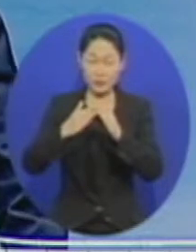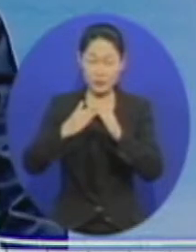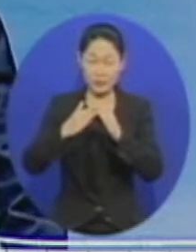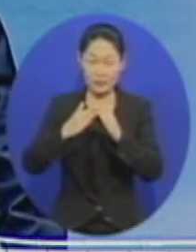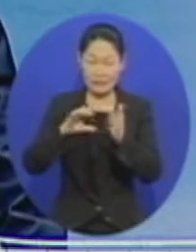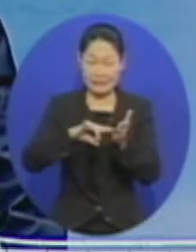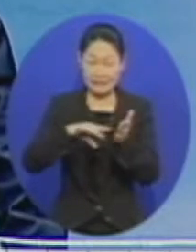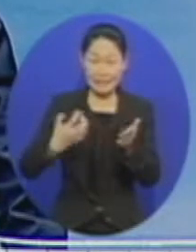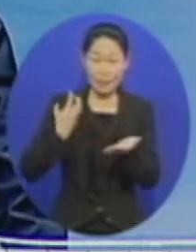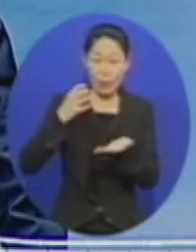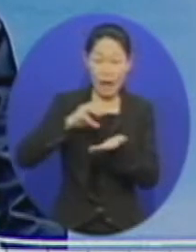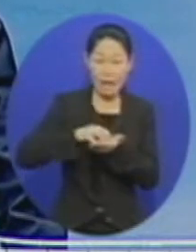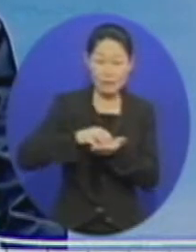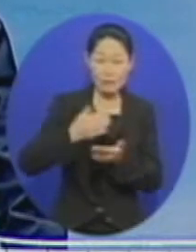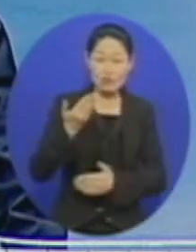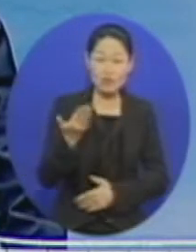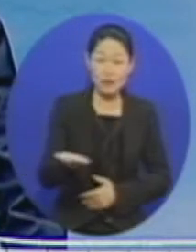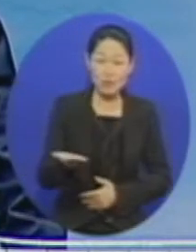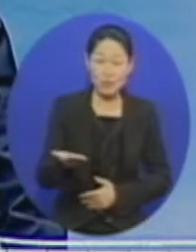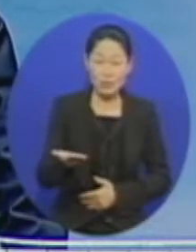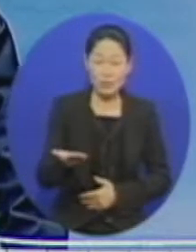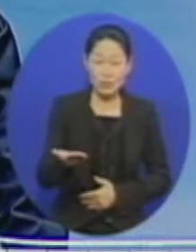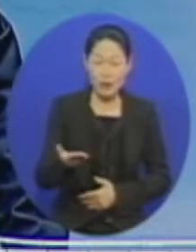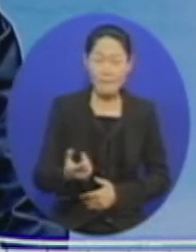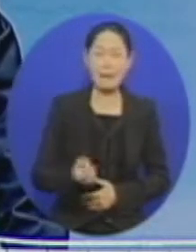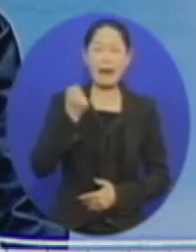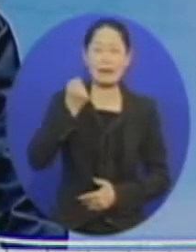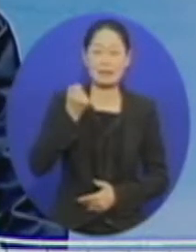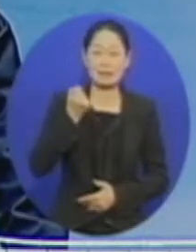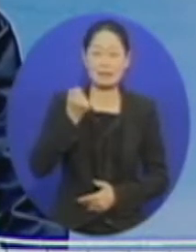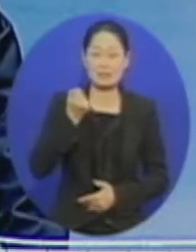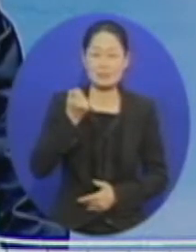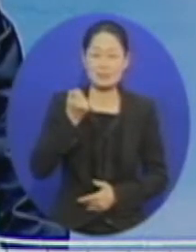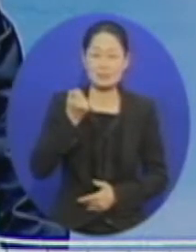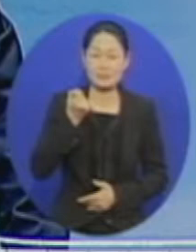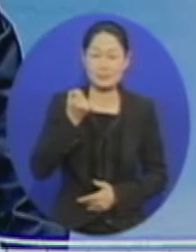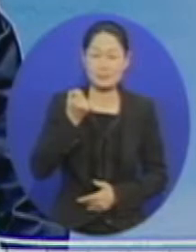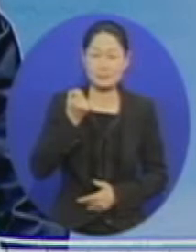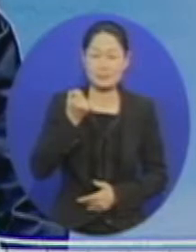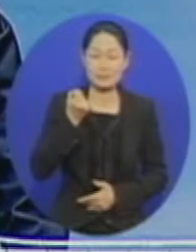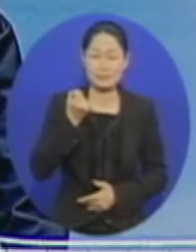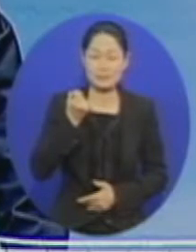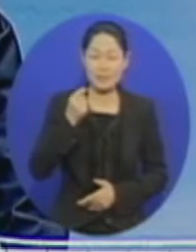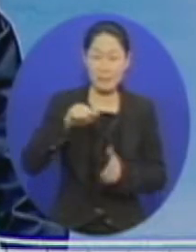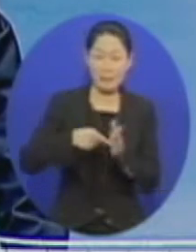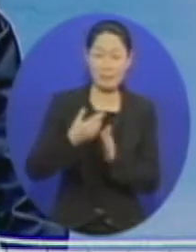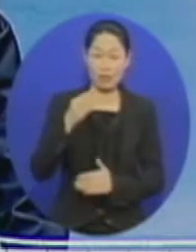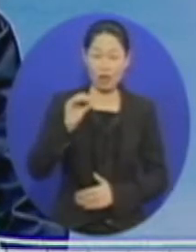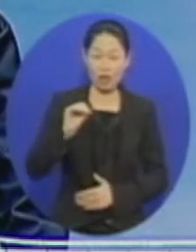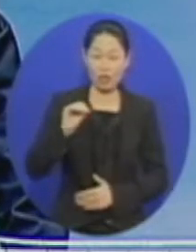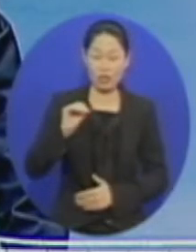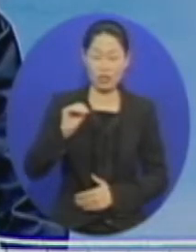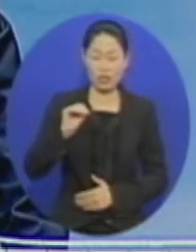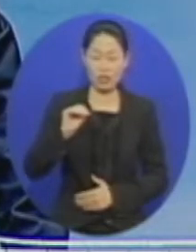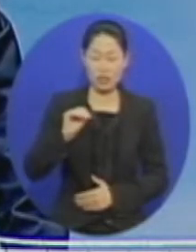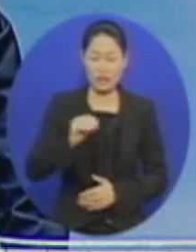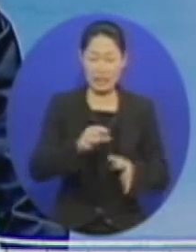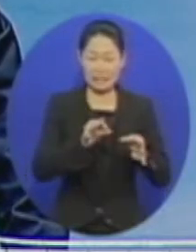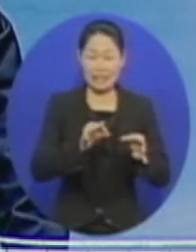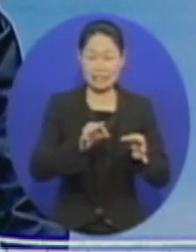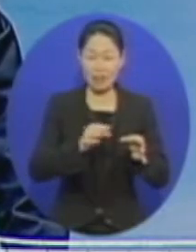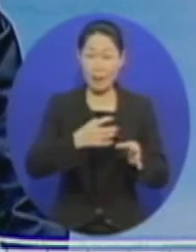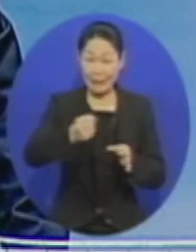세금 환급을 해줄 테니까 빨리 2 1,000,000원 은행에서 받아